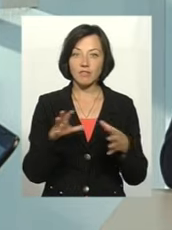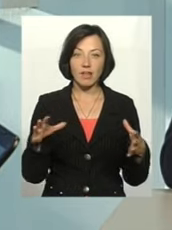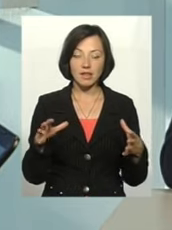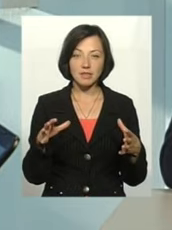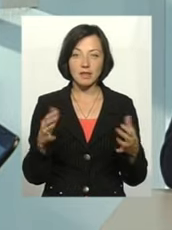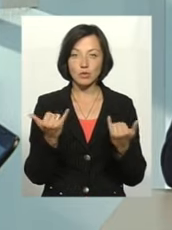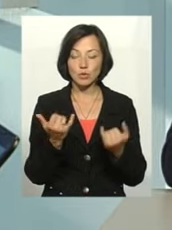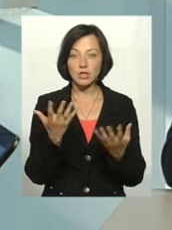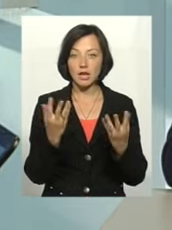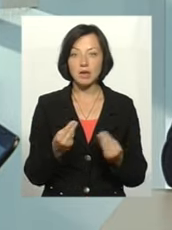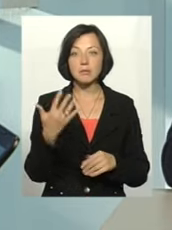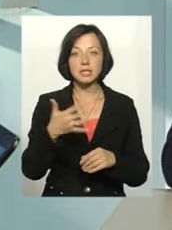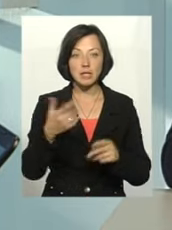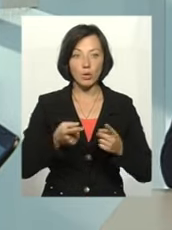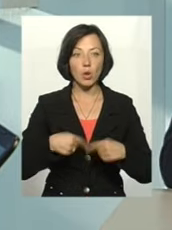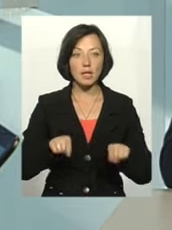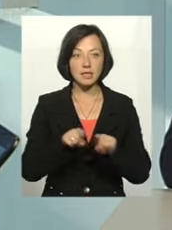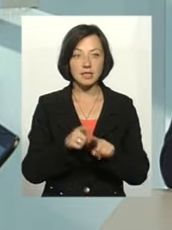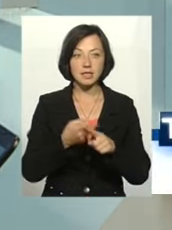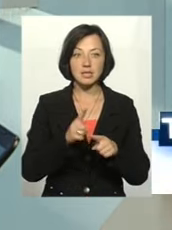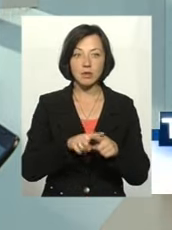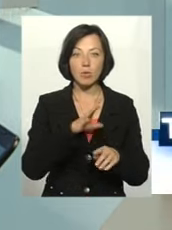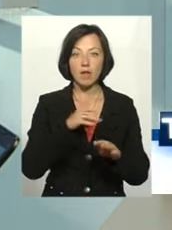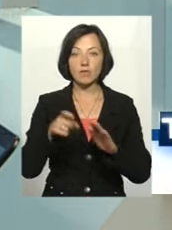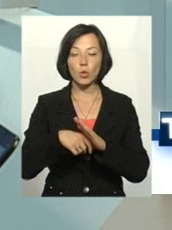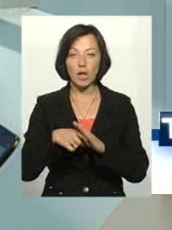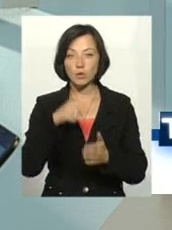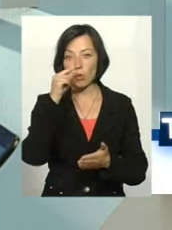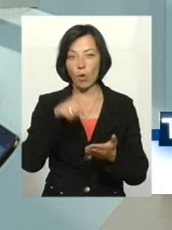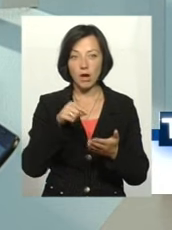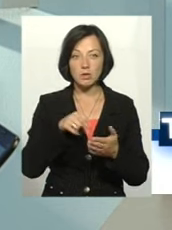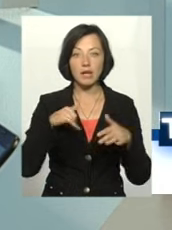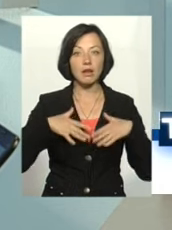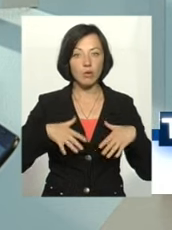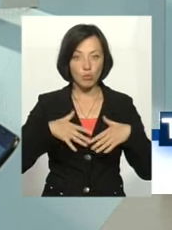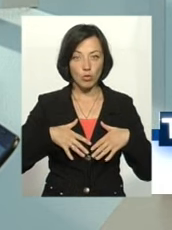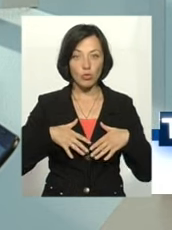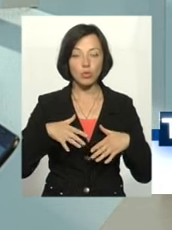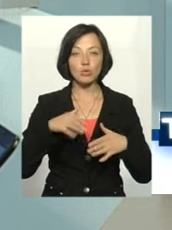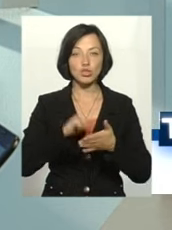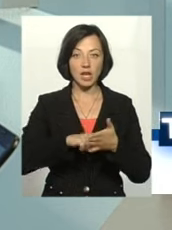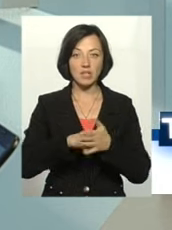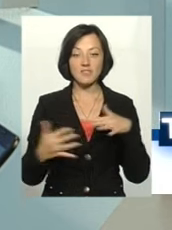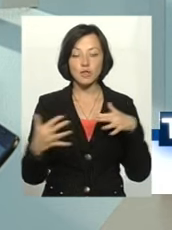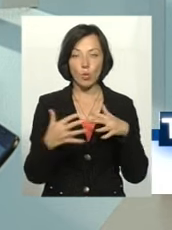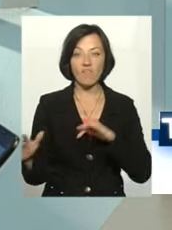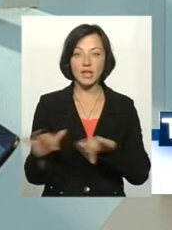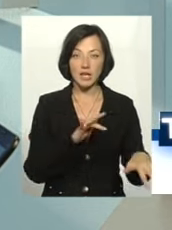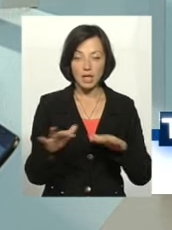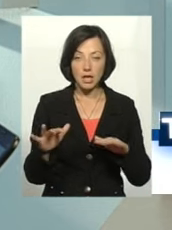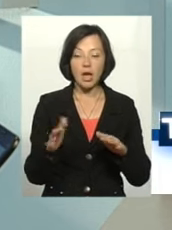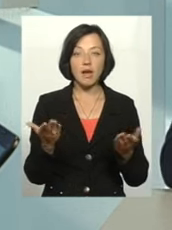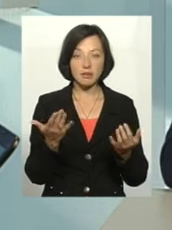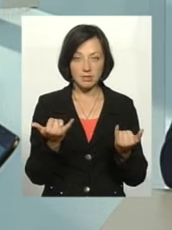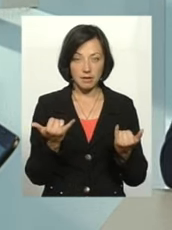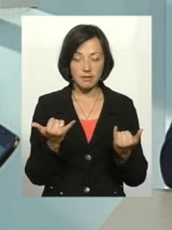сьогоднішній момент. На жаль, 50 організацій – це які були в Донецьку, Луганську і Криму. Через військові дії, через війну, яка